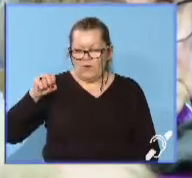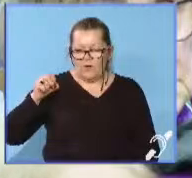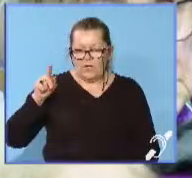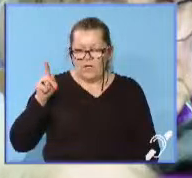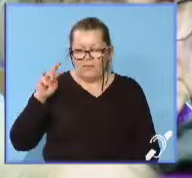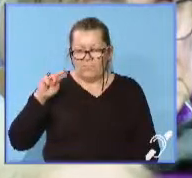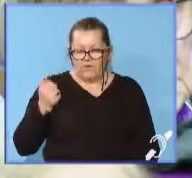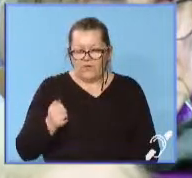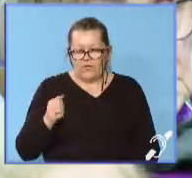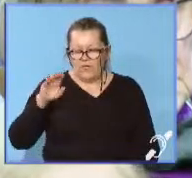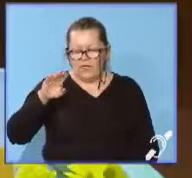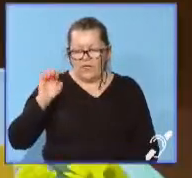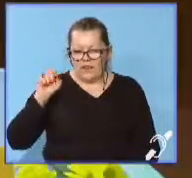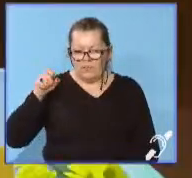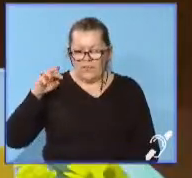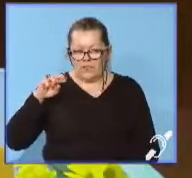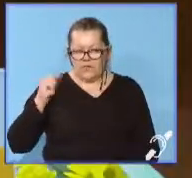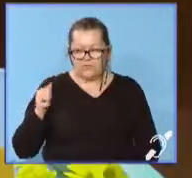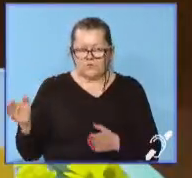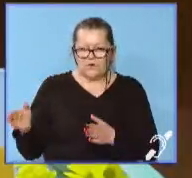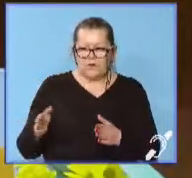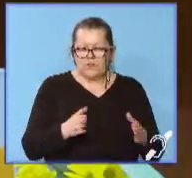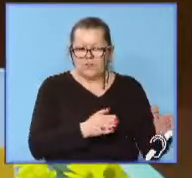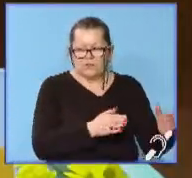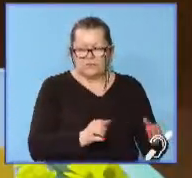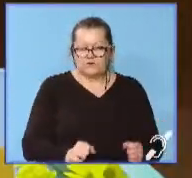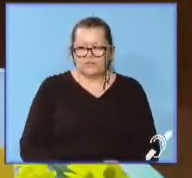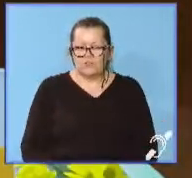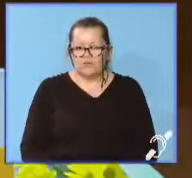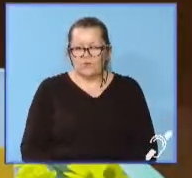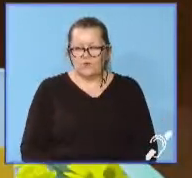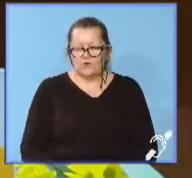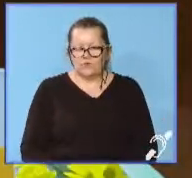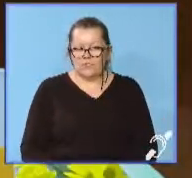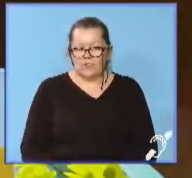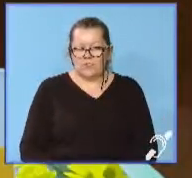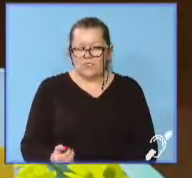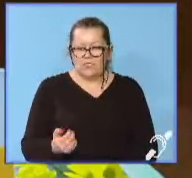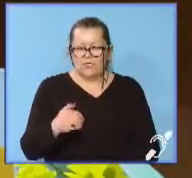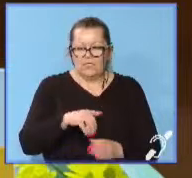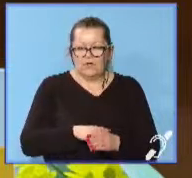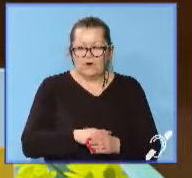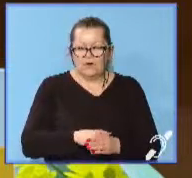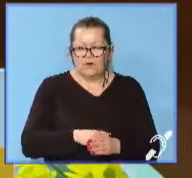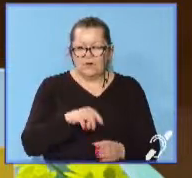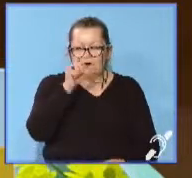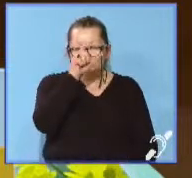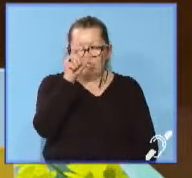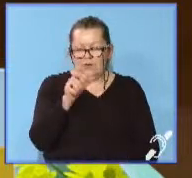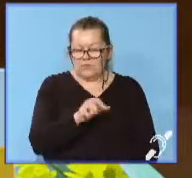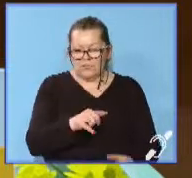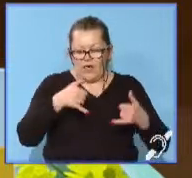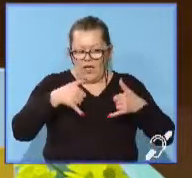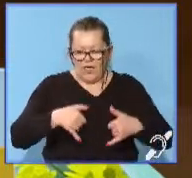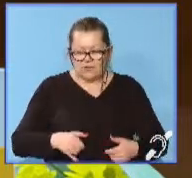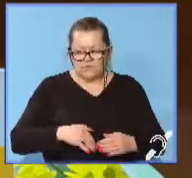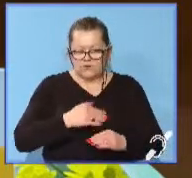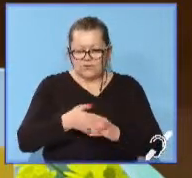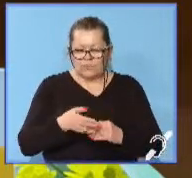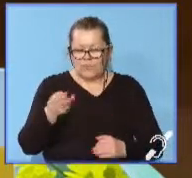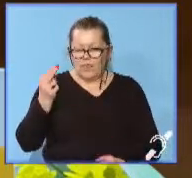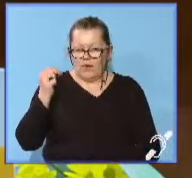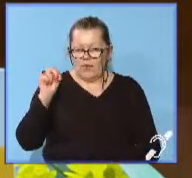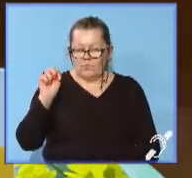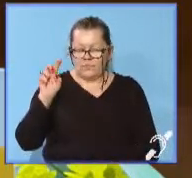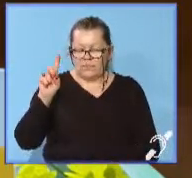concepută pentru publicul din peninsulă astăzi după opt decenii se dovedește